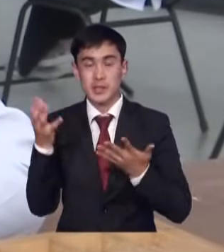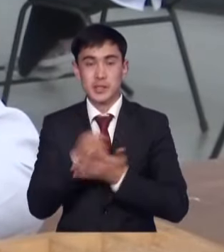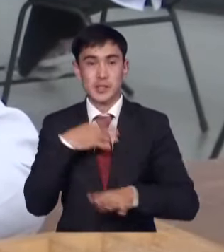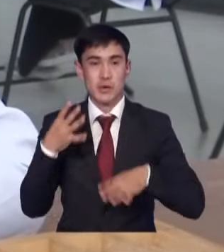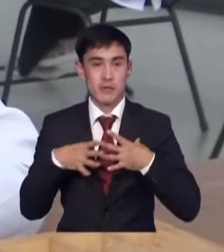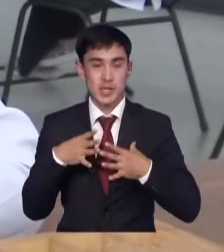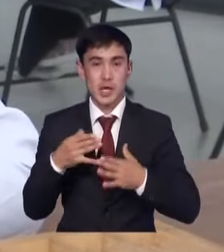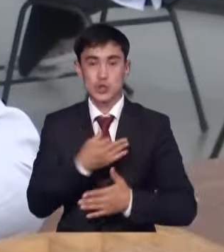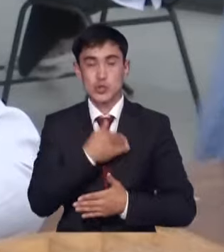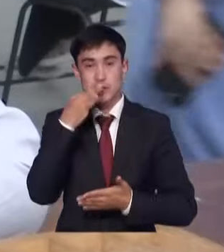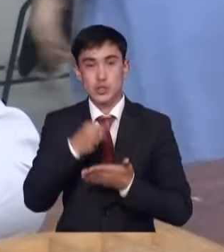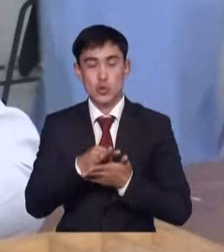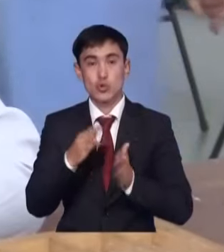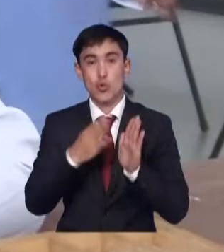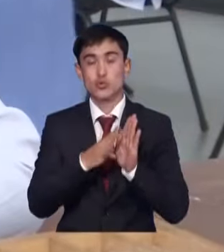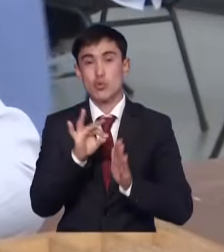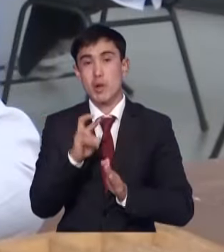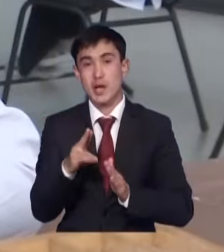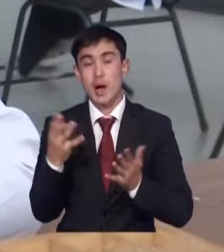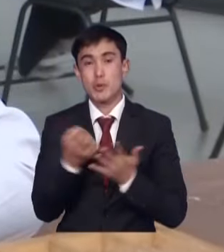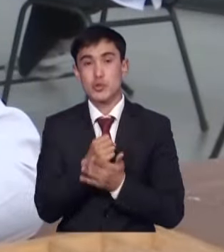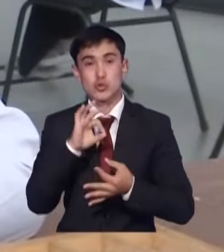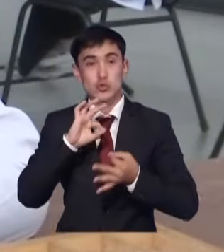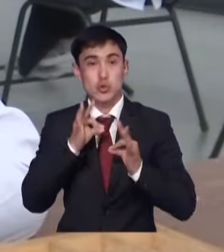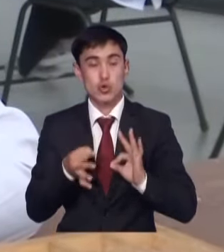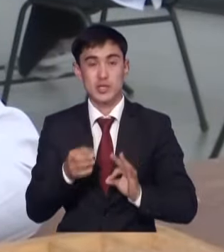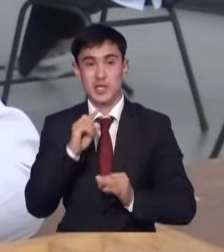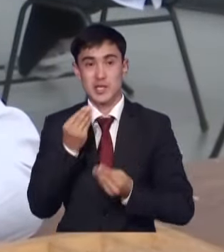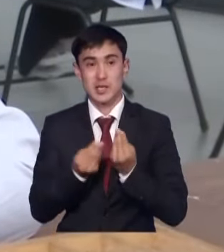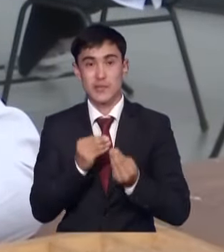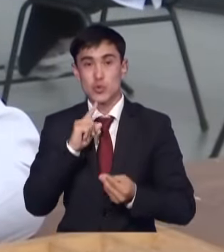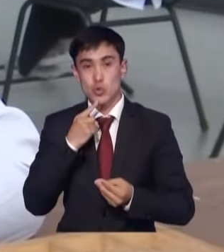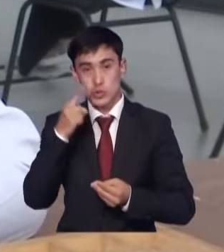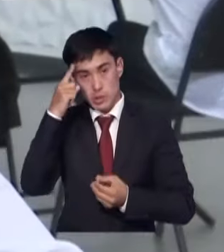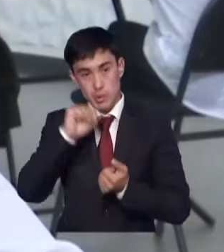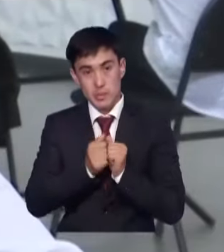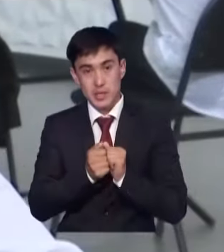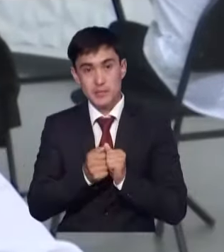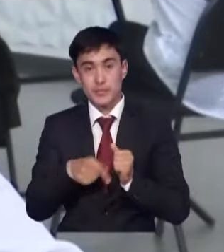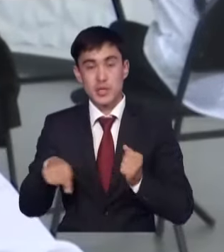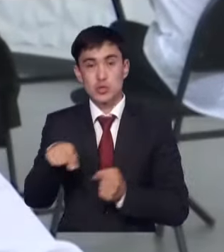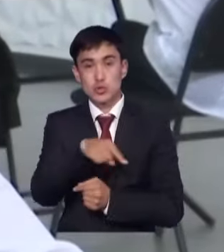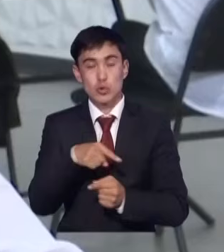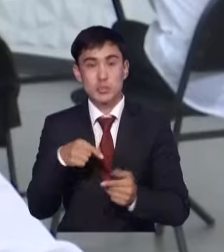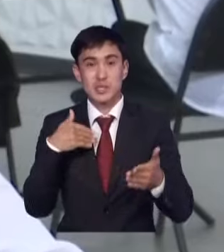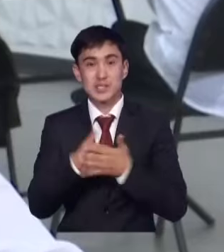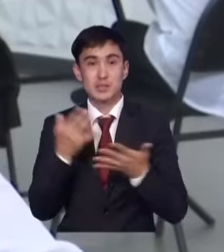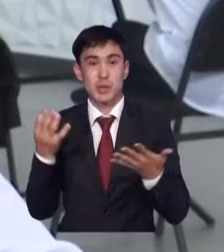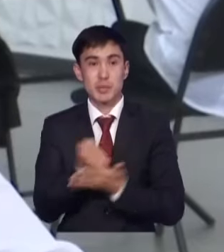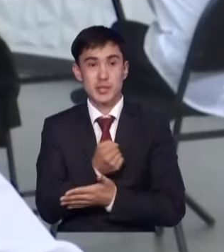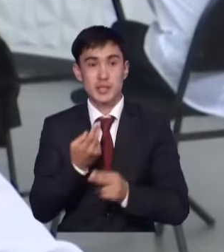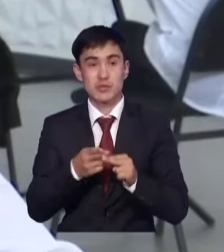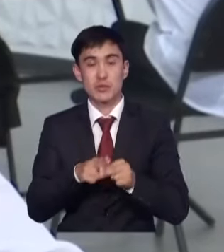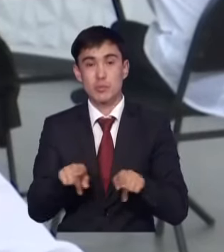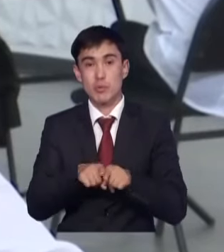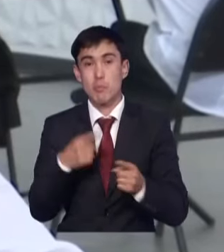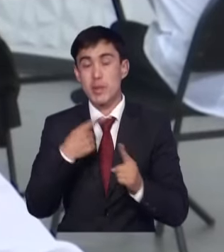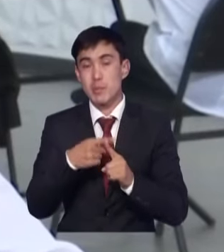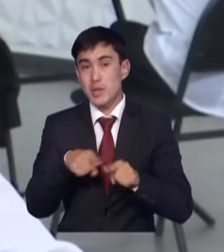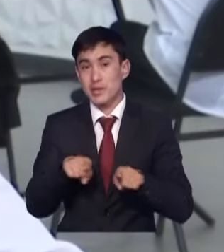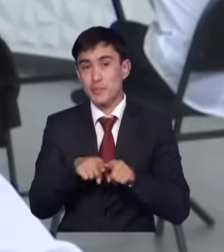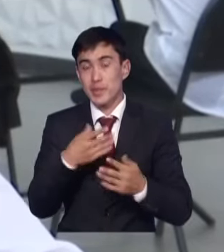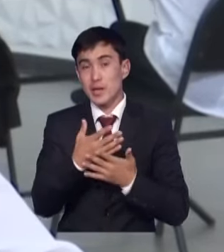тренировок. Хочу отметить, что Тоғызқұмалақ определенно сложная игра. Очень трудно запоминать ходы для того, чтобы достичь победы. Это своего рода